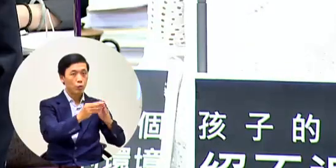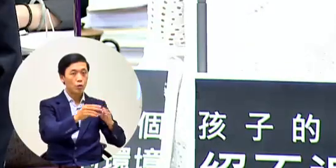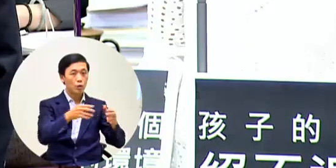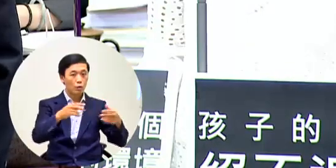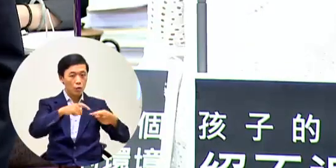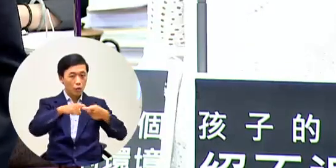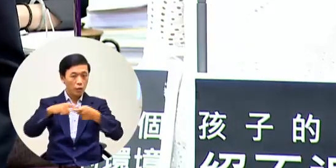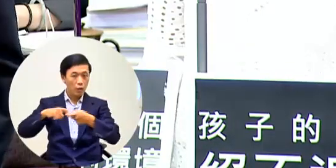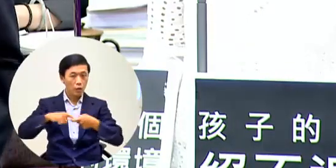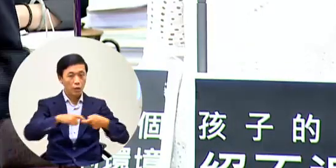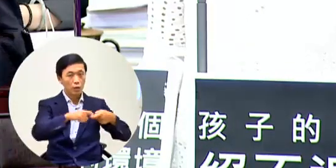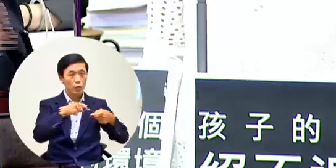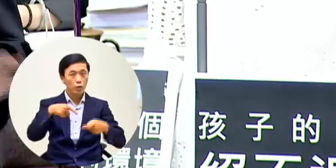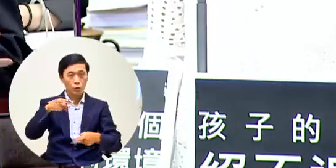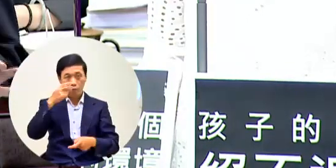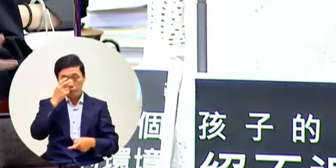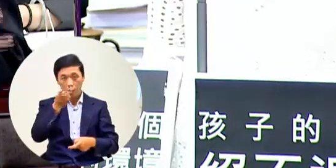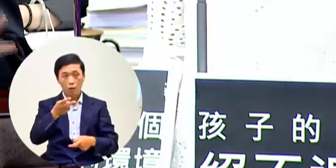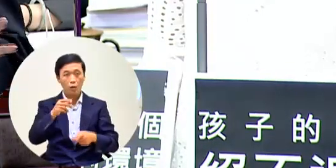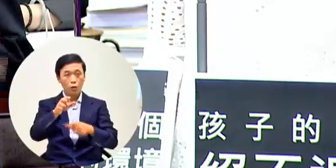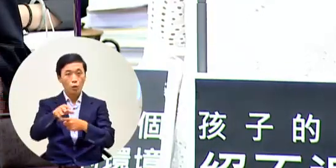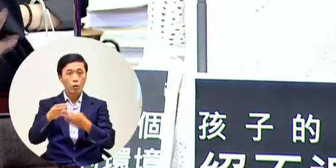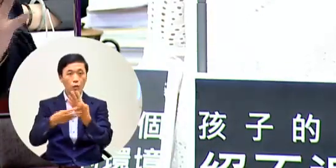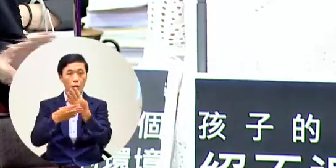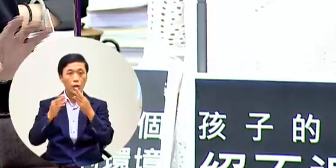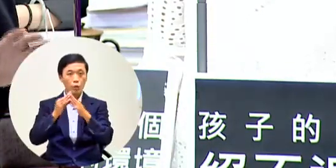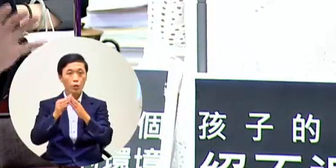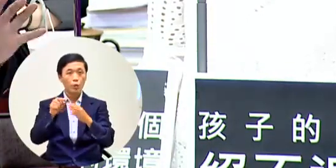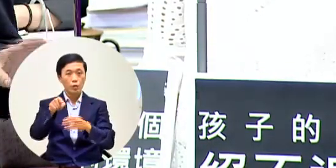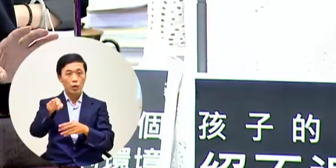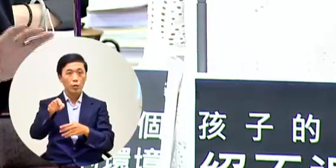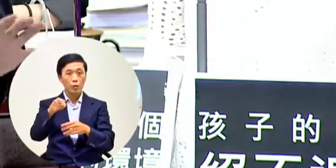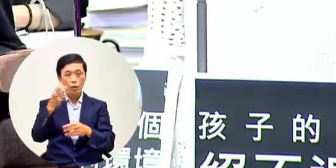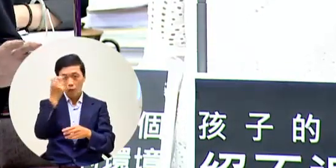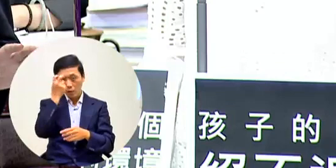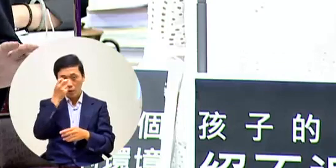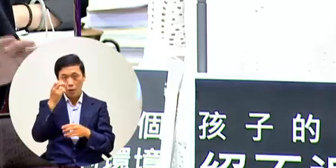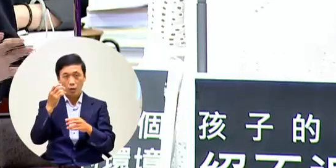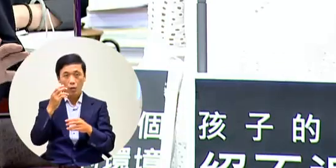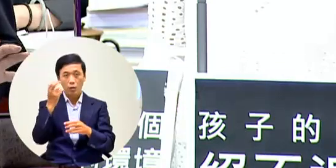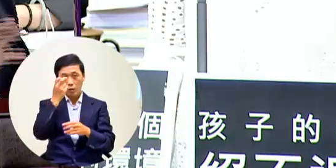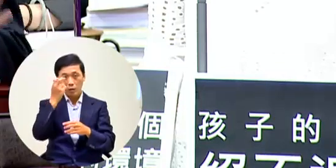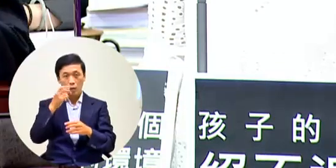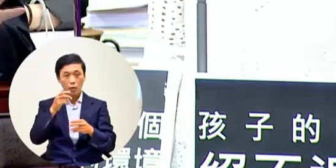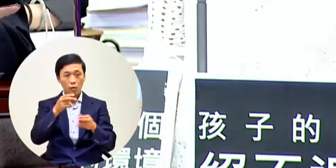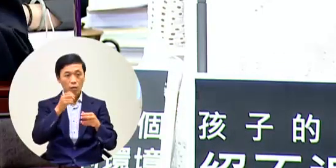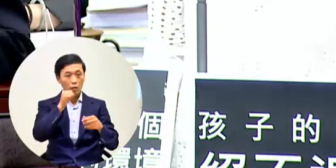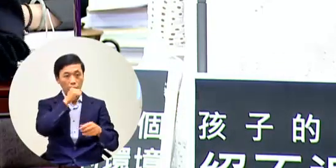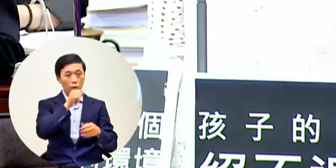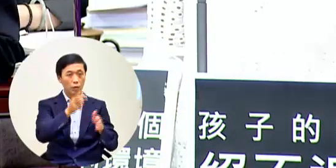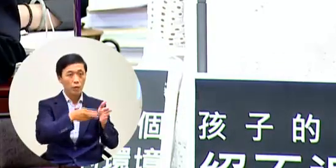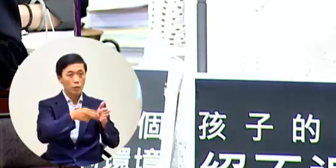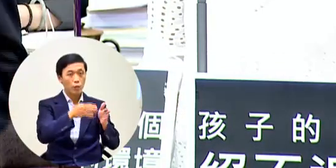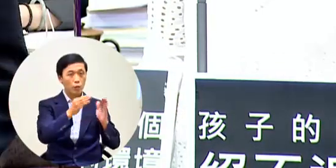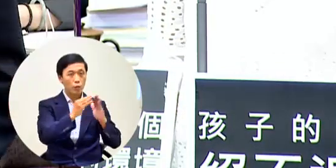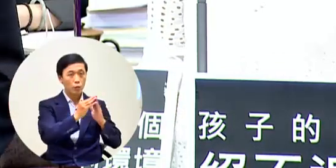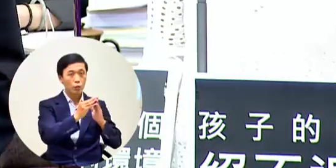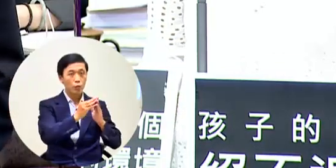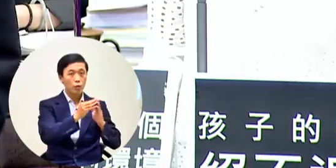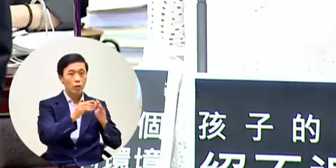有了那个农业局已经主管机关的立场，请监管机关台铁局有曾经四月份的时候修